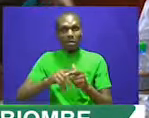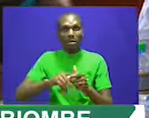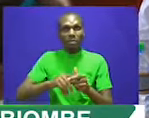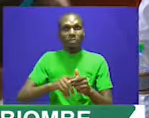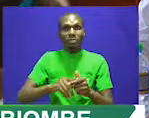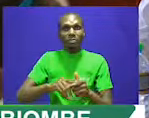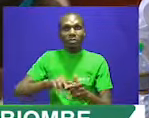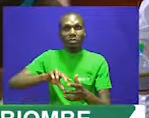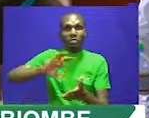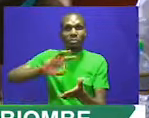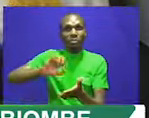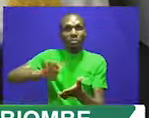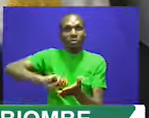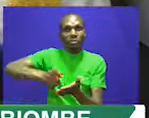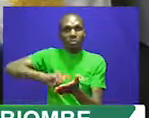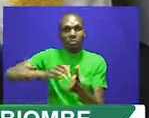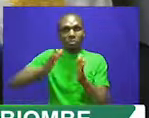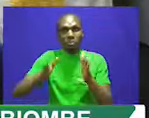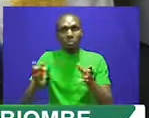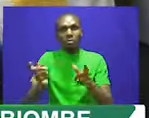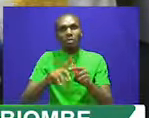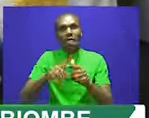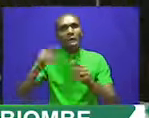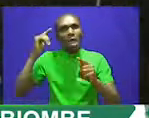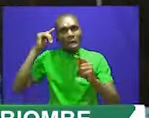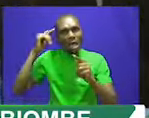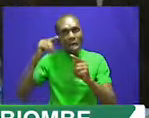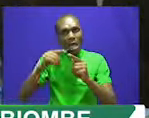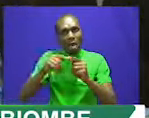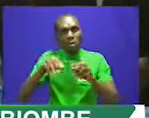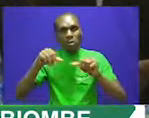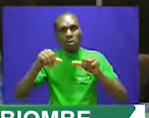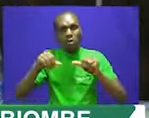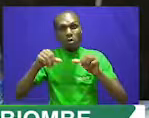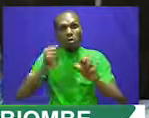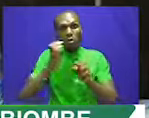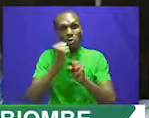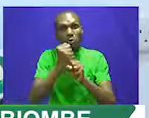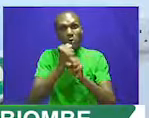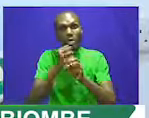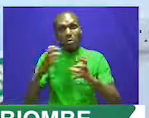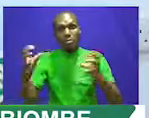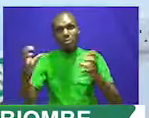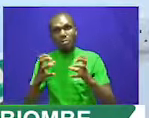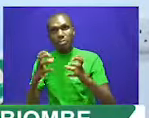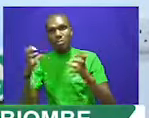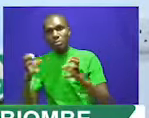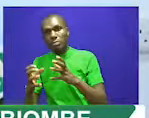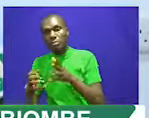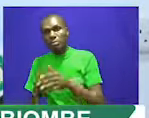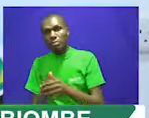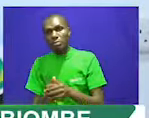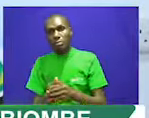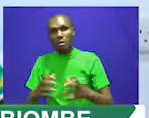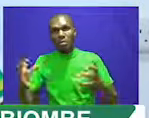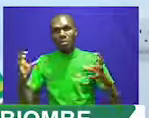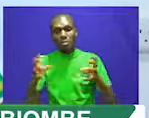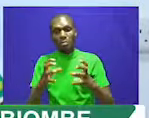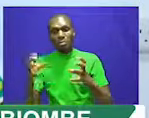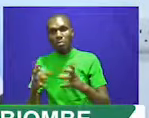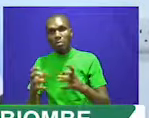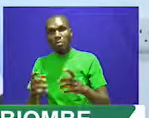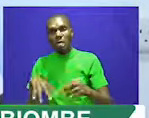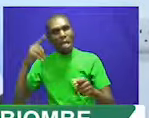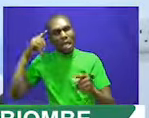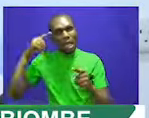Mabeya nera nigo atebire ekerenge kenene gyo kogendereria ebyombe byo ekyombe ke iganga